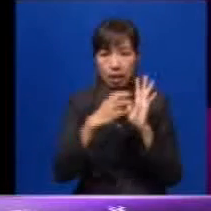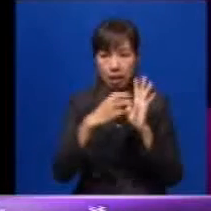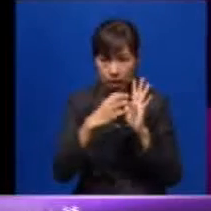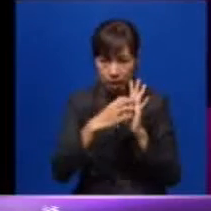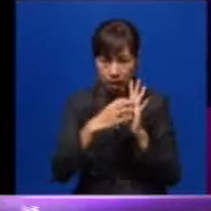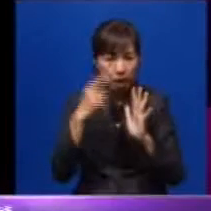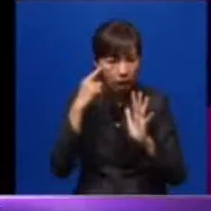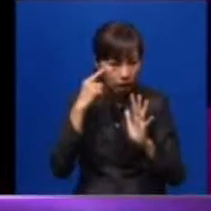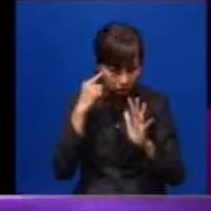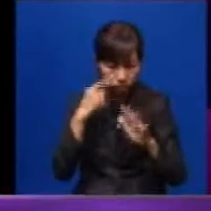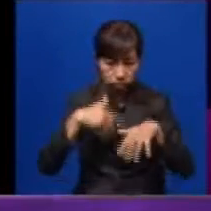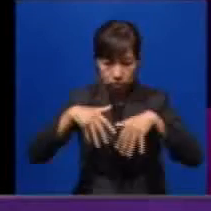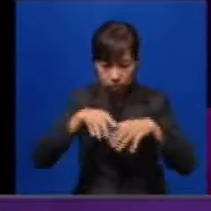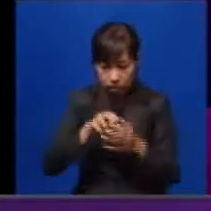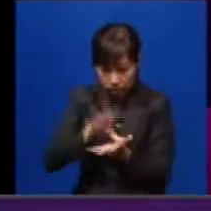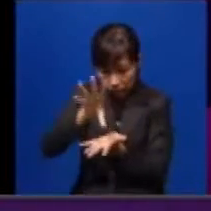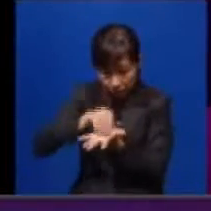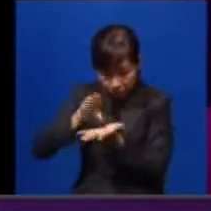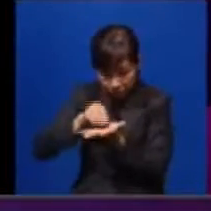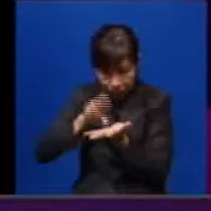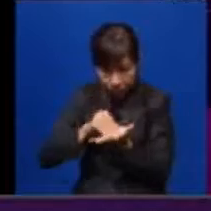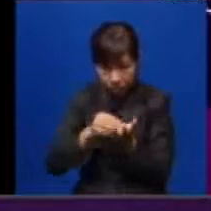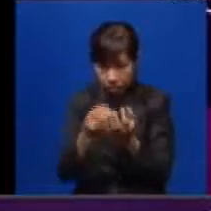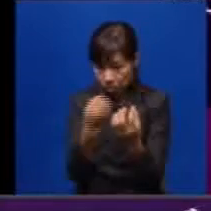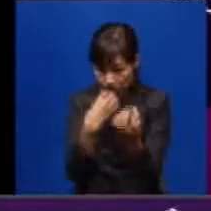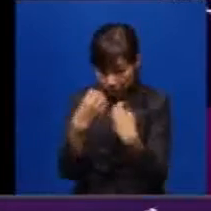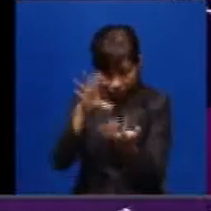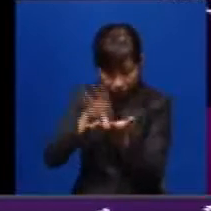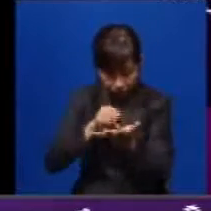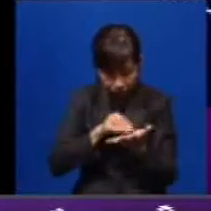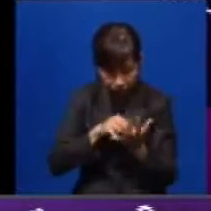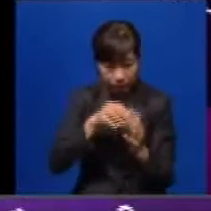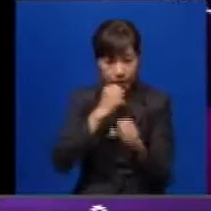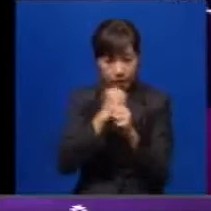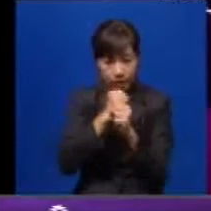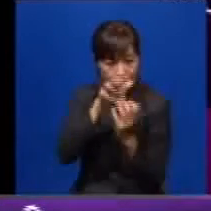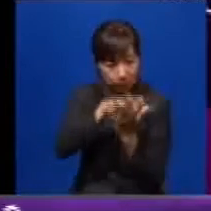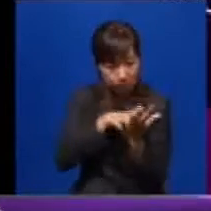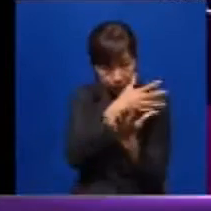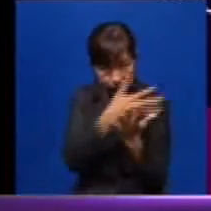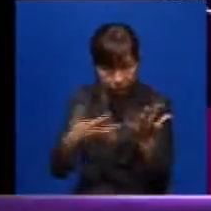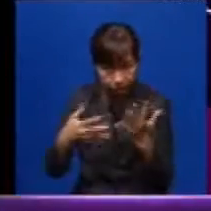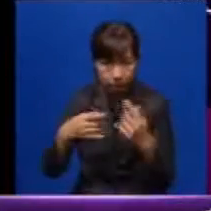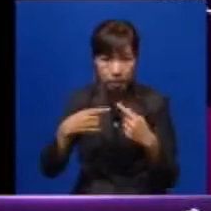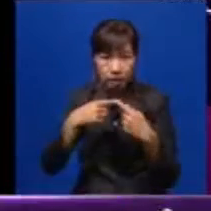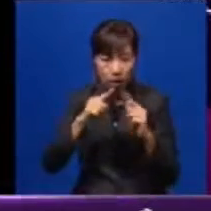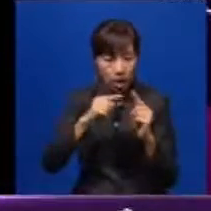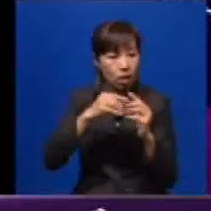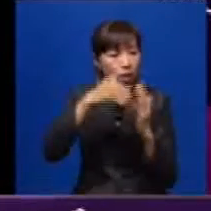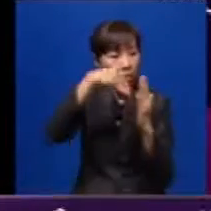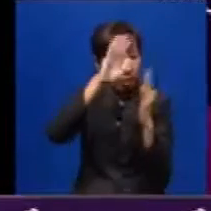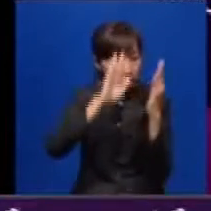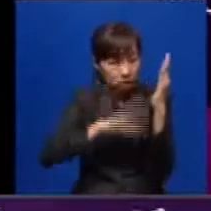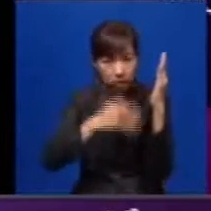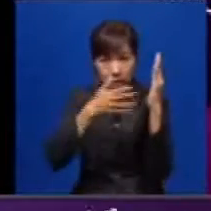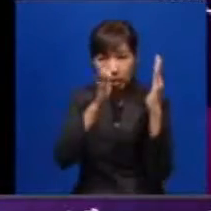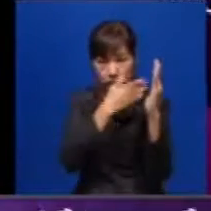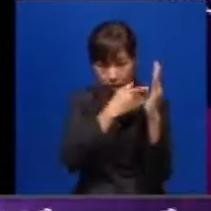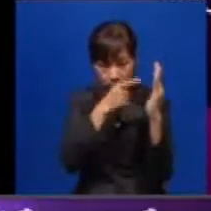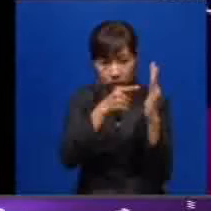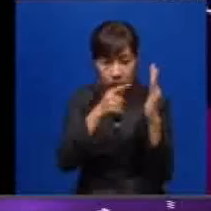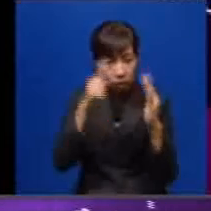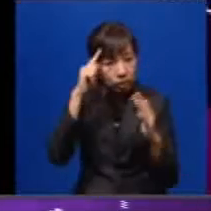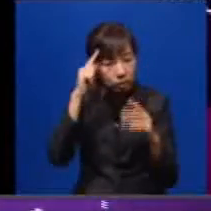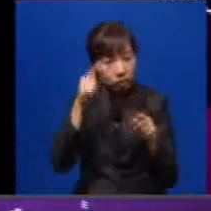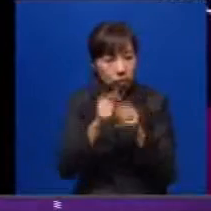ในส่วนกลางจัดทำเป็นกรอบแนวทางในการดำเนินการสปปกอรมนภาค 1-4รวบรวมความเห็น